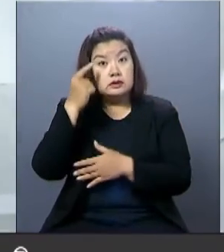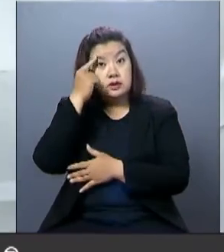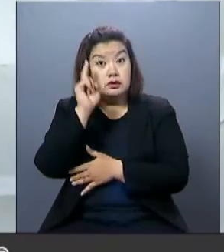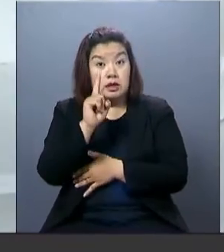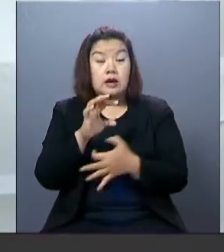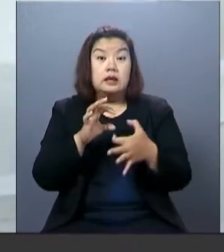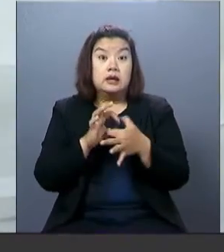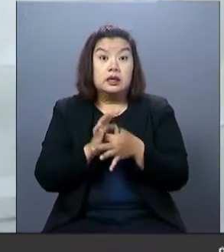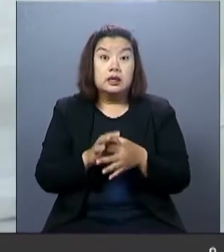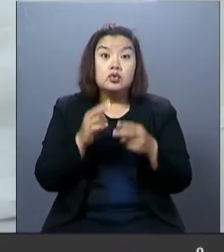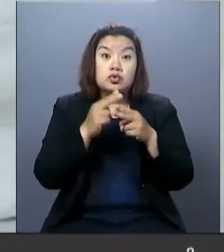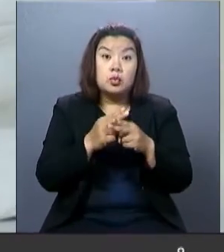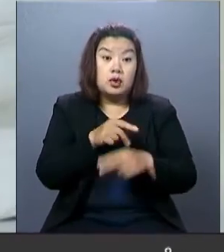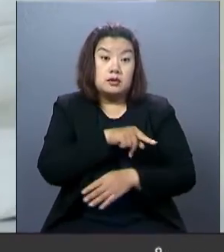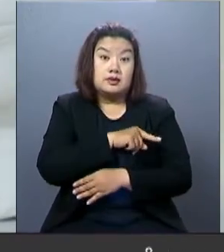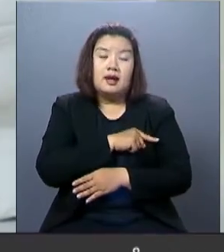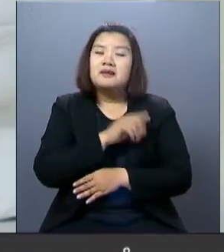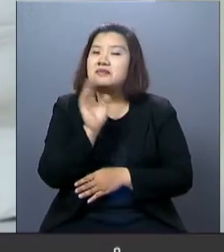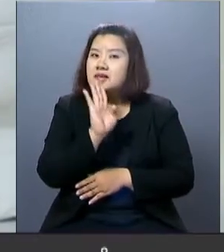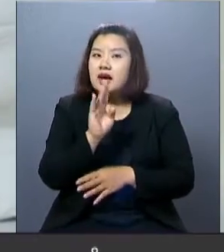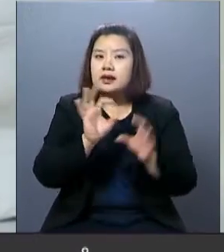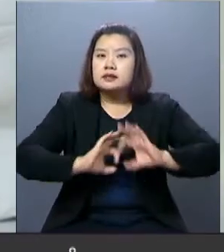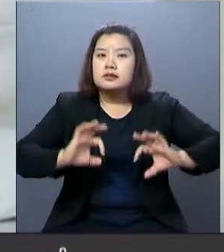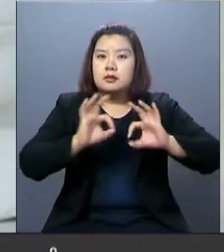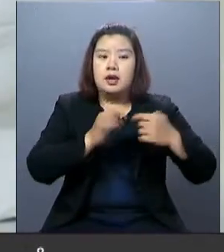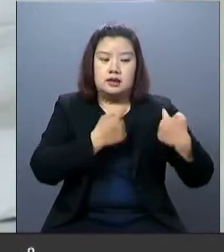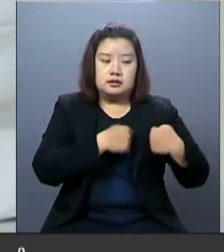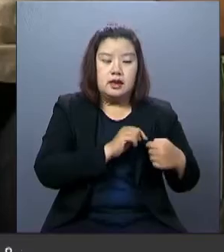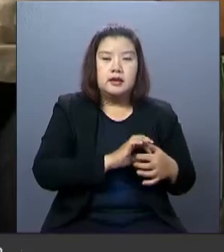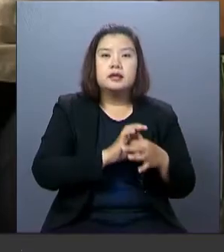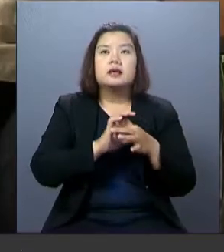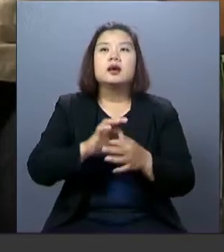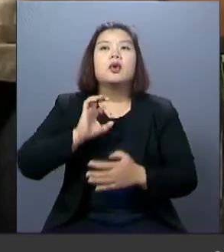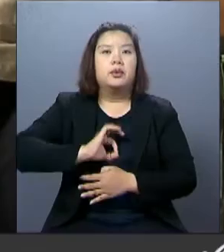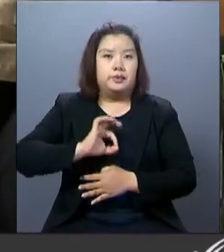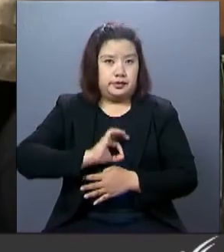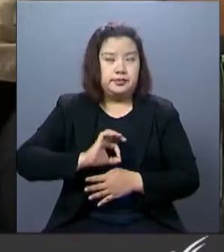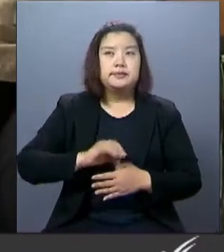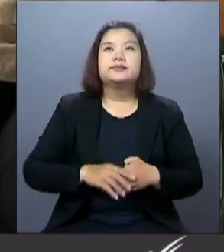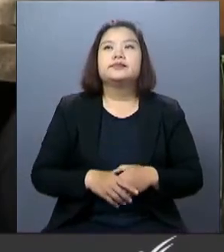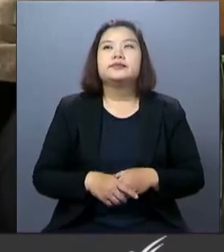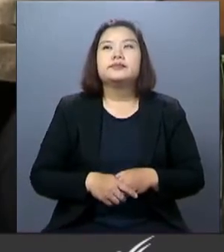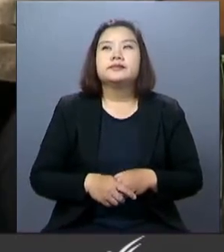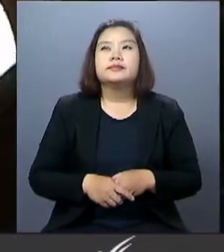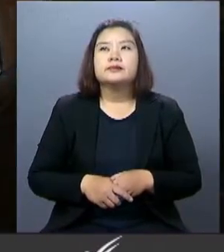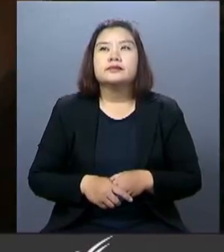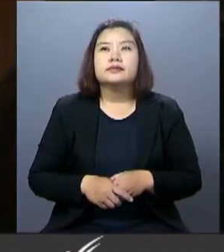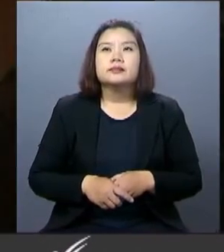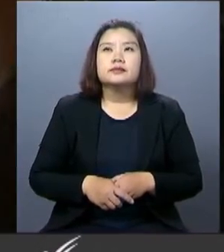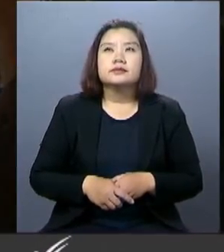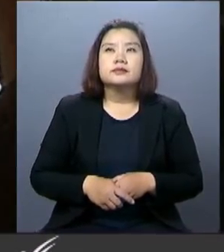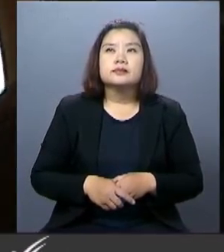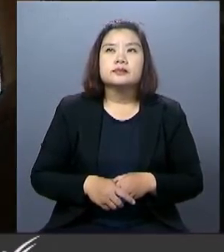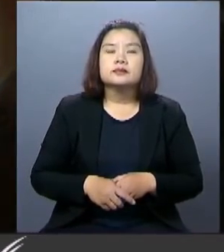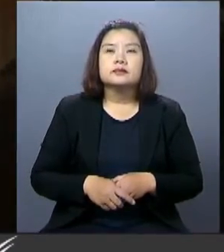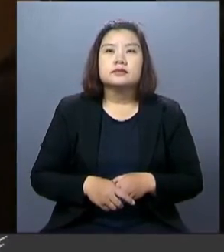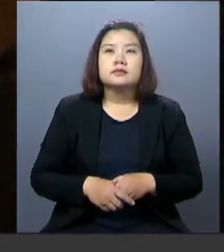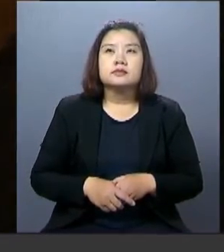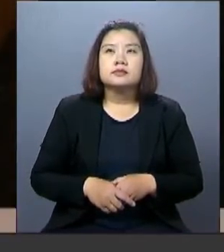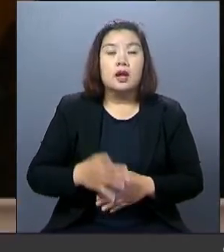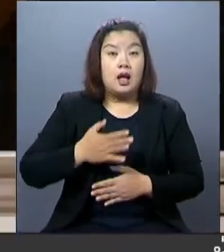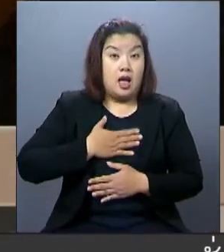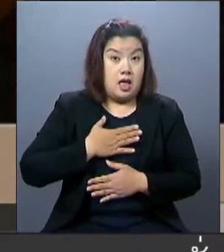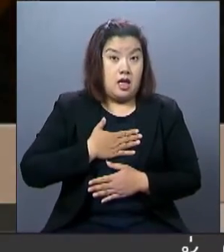ทธศิลป์แต่เป็นเพราะคุณค่าในจิตใจที่ผู้ต้องขังได้รับ ที่ทุ่มเทคือส่วนตัวเองคือเป็นค